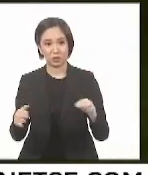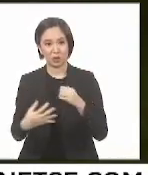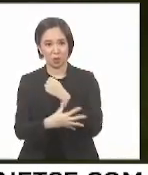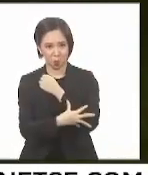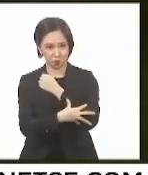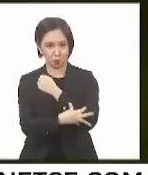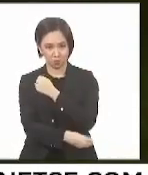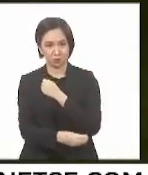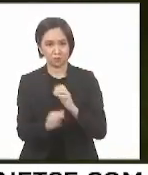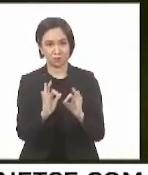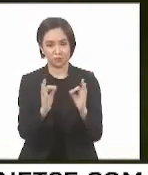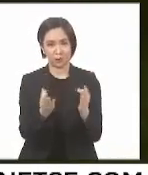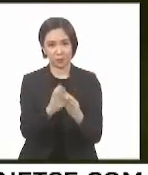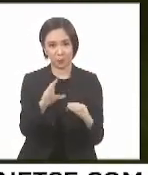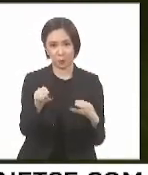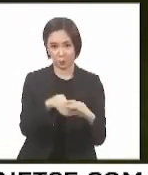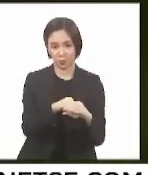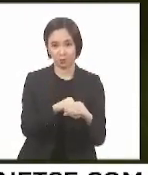Importante po kasi